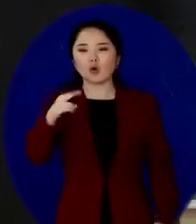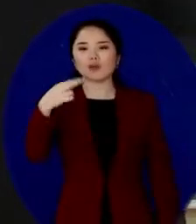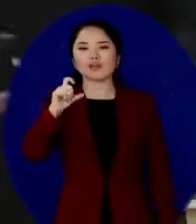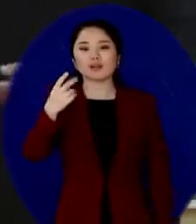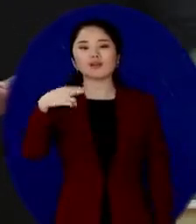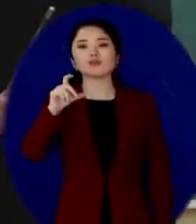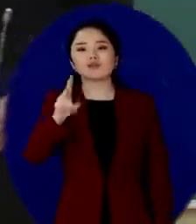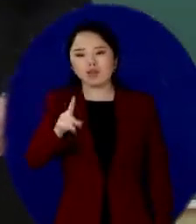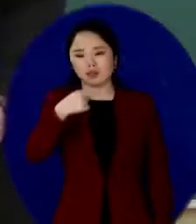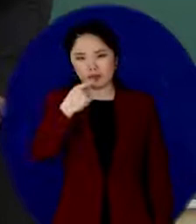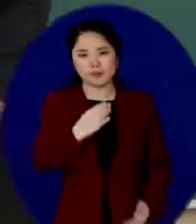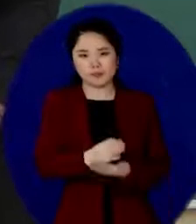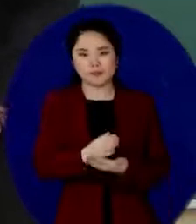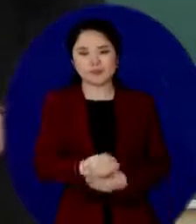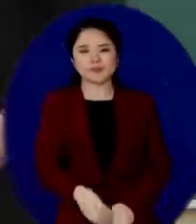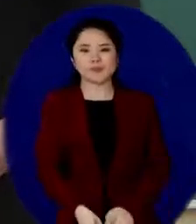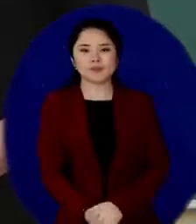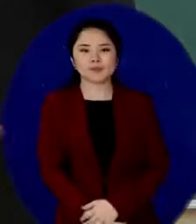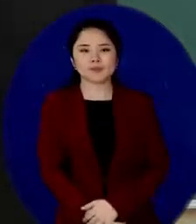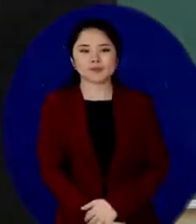гэж нэрлэх юм байна.